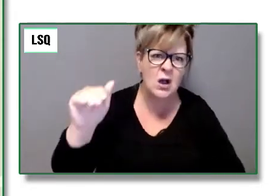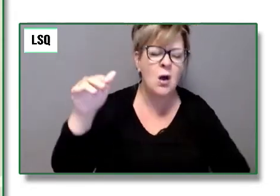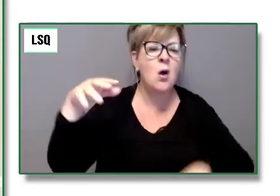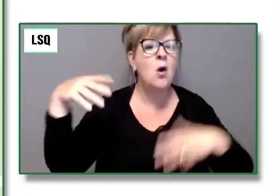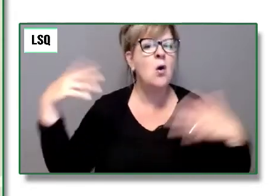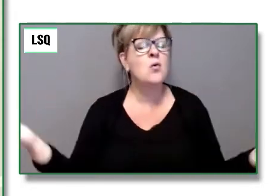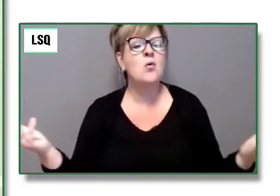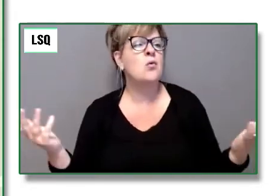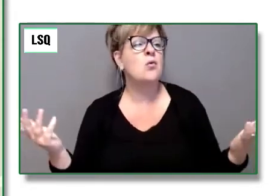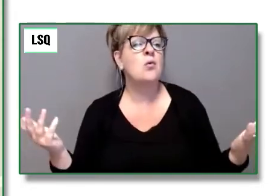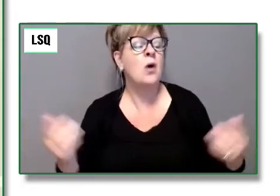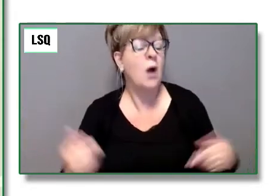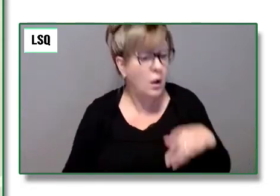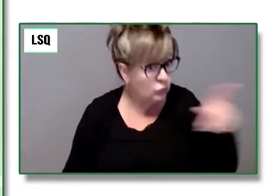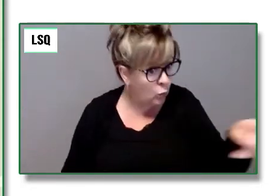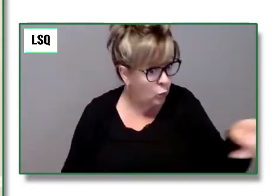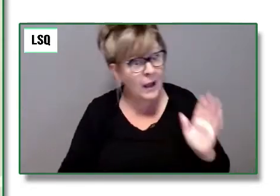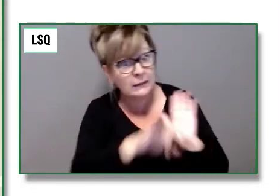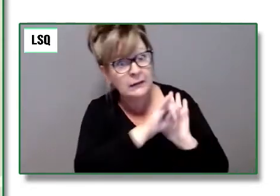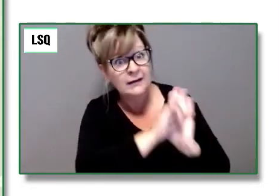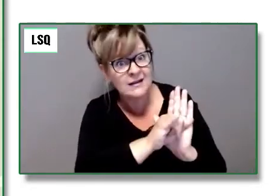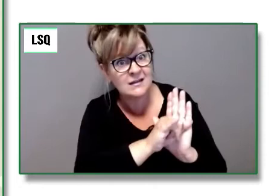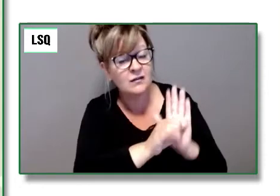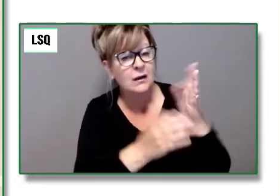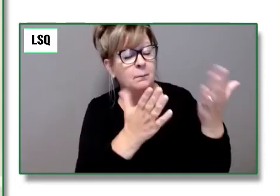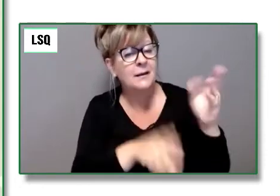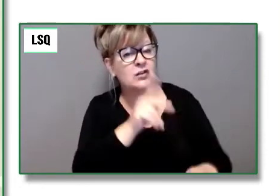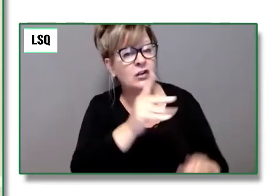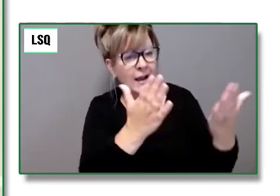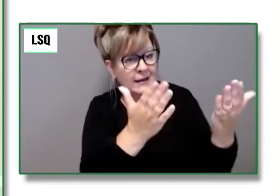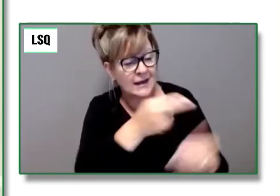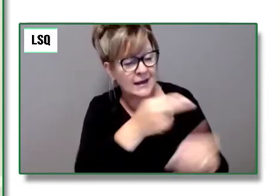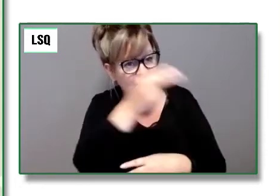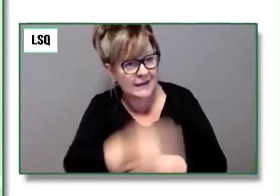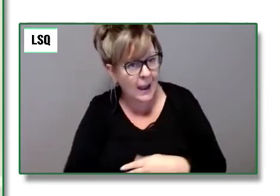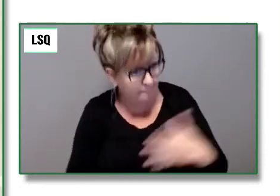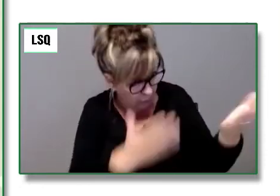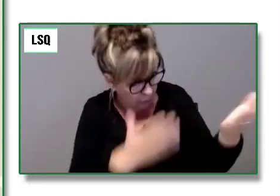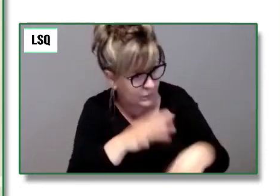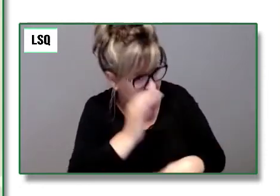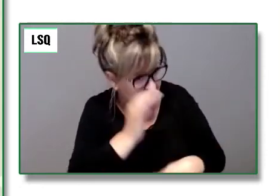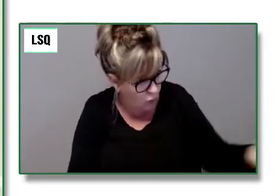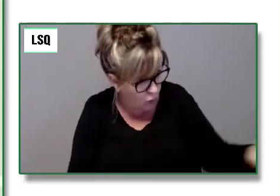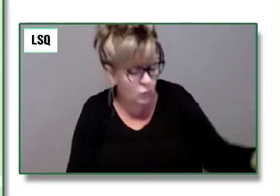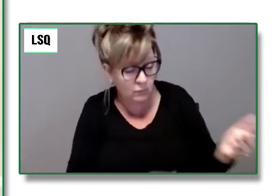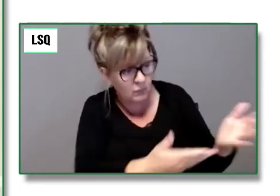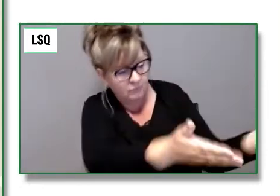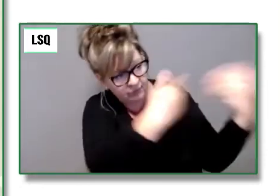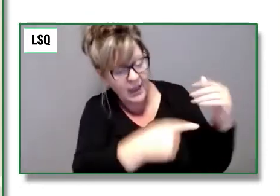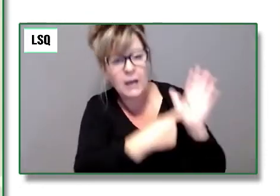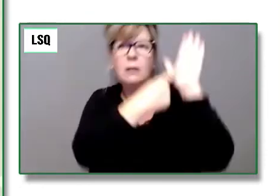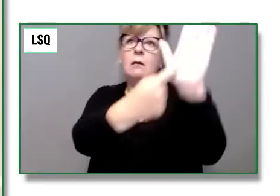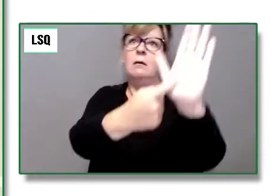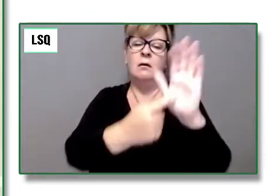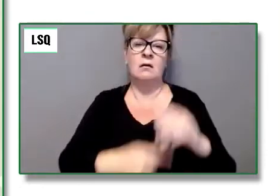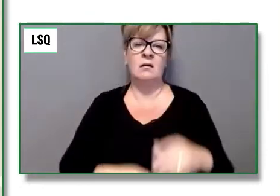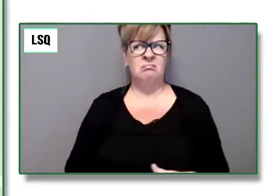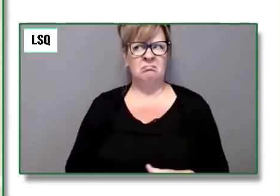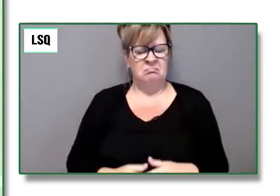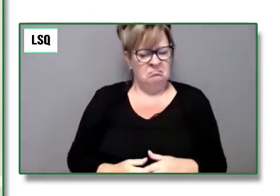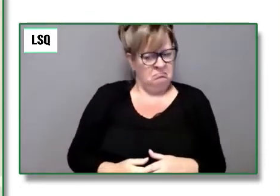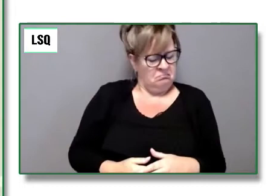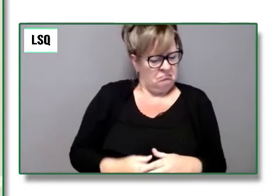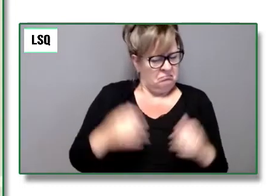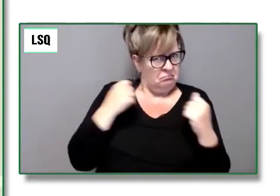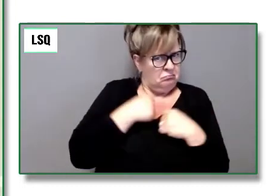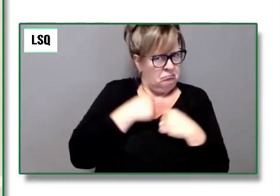des tensions, donc alors qu'on sent qu'on n'est pas, on a été défini comme autre. Mais tout